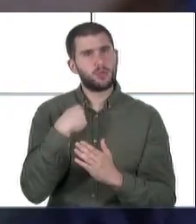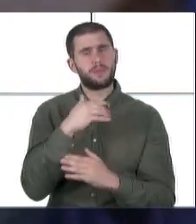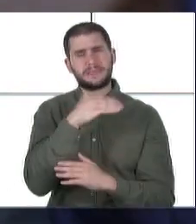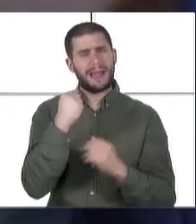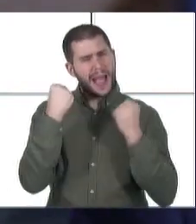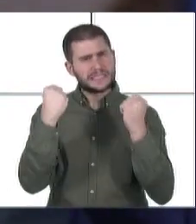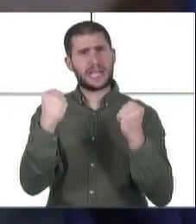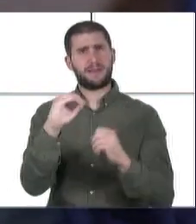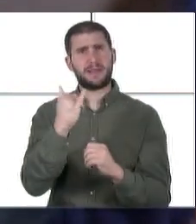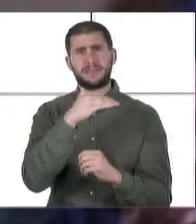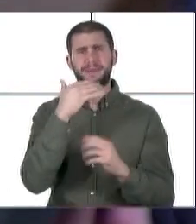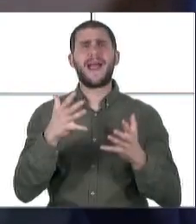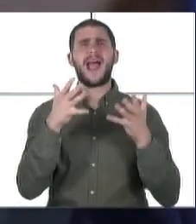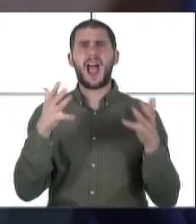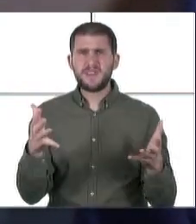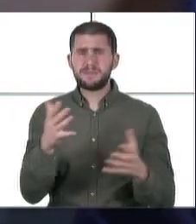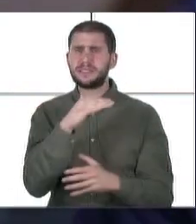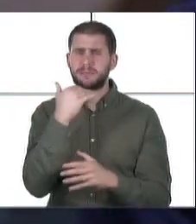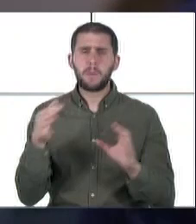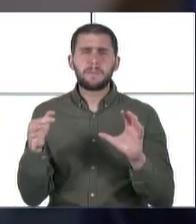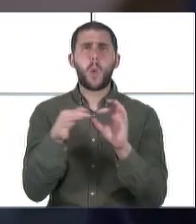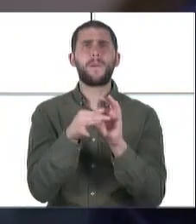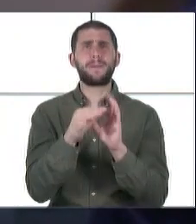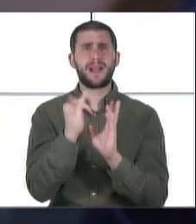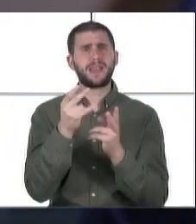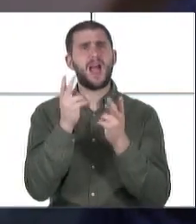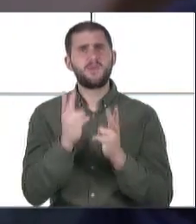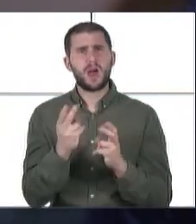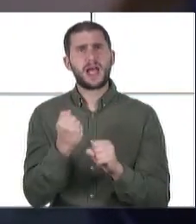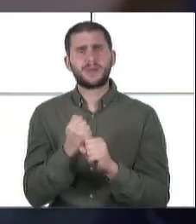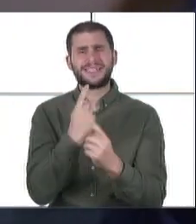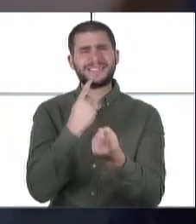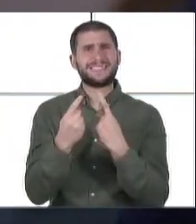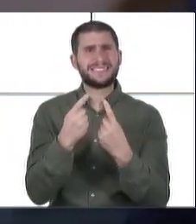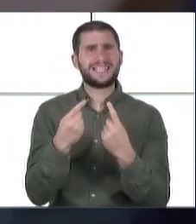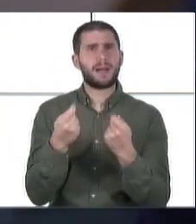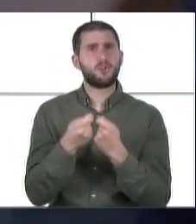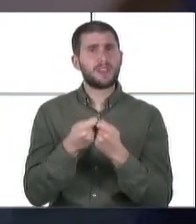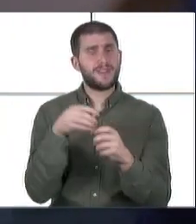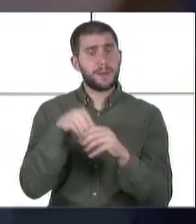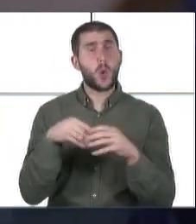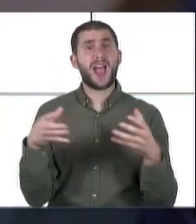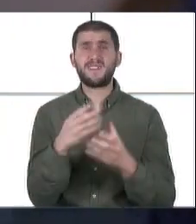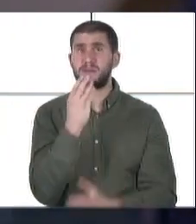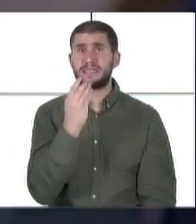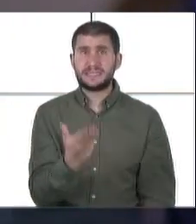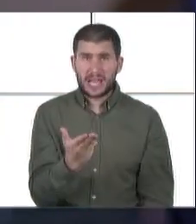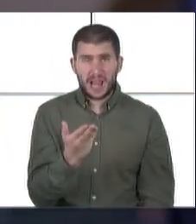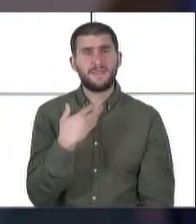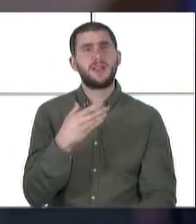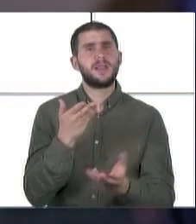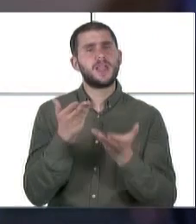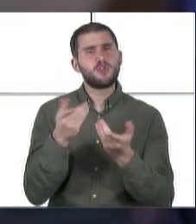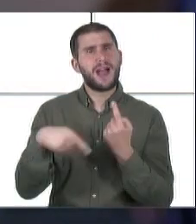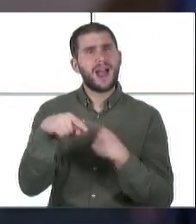חזקים, מספיק רחבים, מספיק מחוברים, נוכל לקיים שיח משתף בתוך החברה הישראלית ונשרת